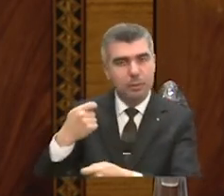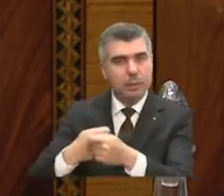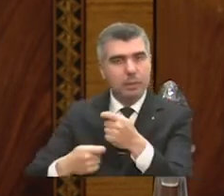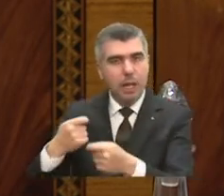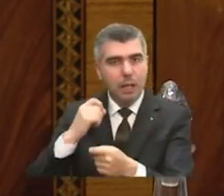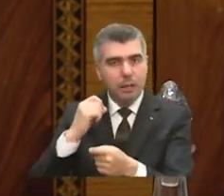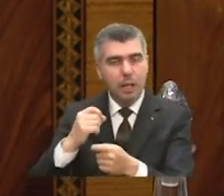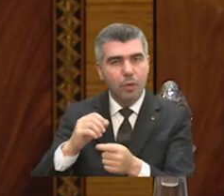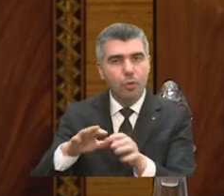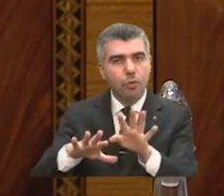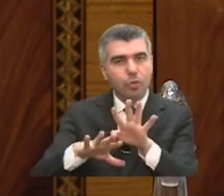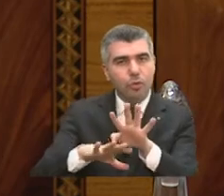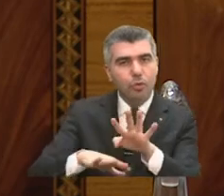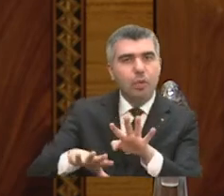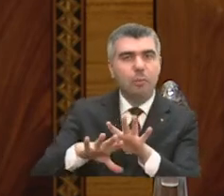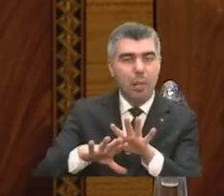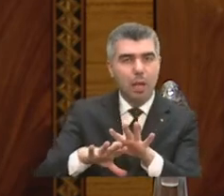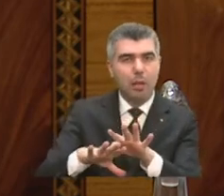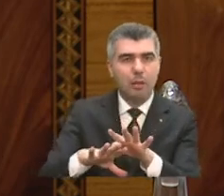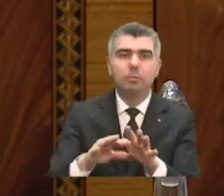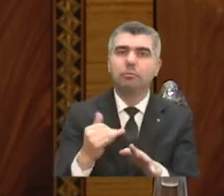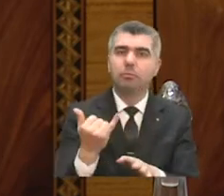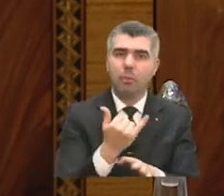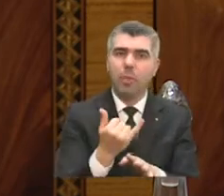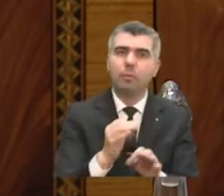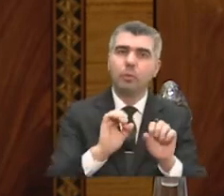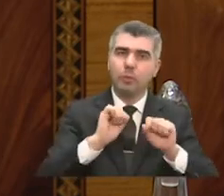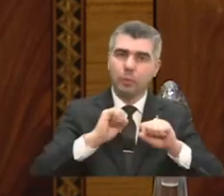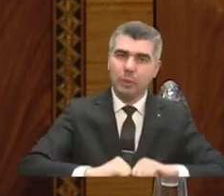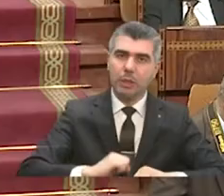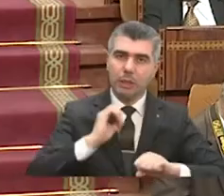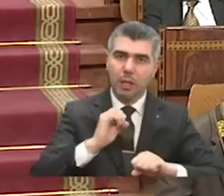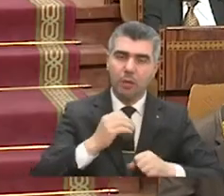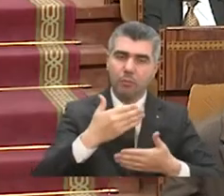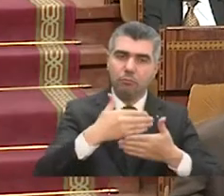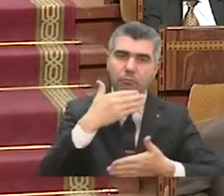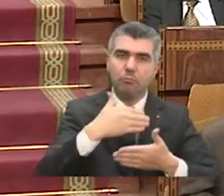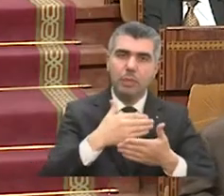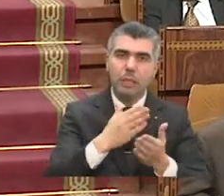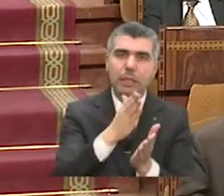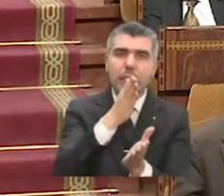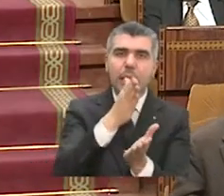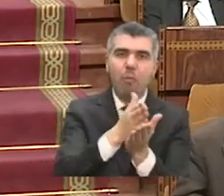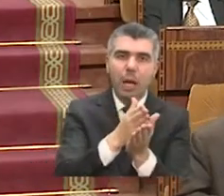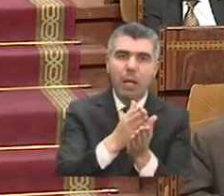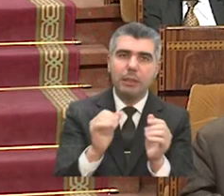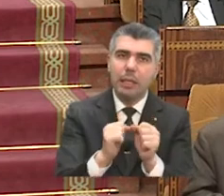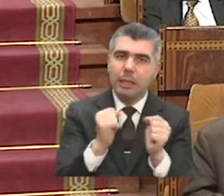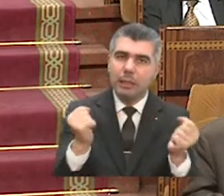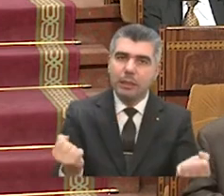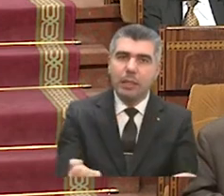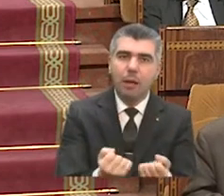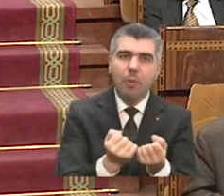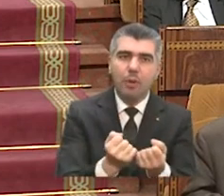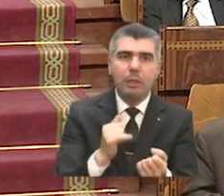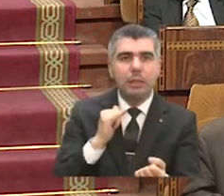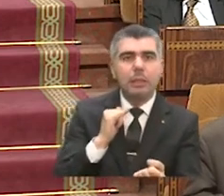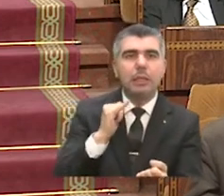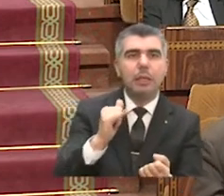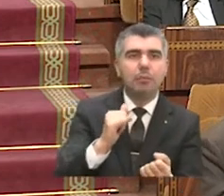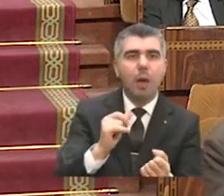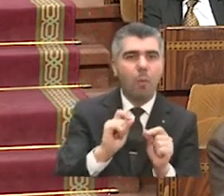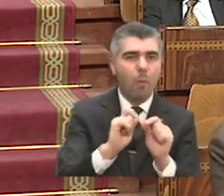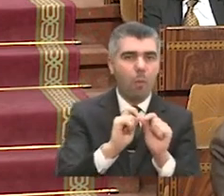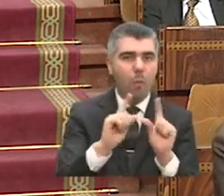la voie que nous avons tracé à tous les niveaux, au niveau politique, social et économique, est